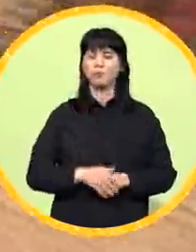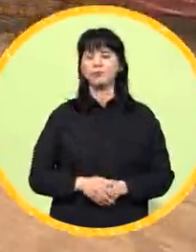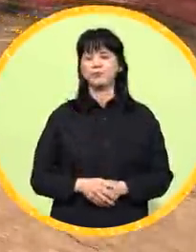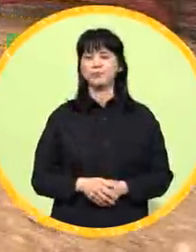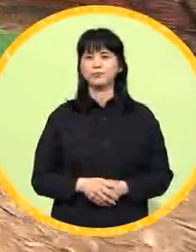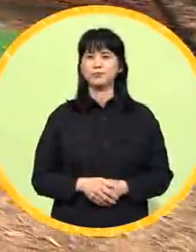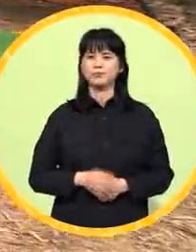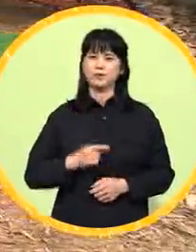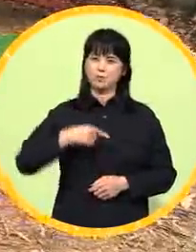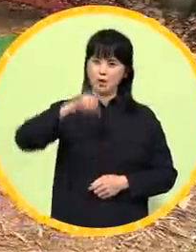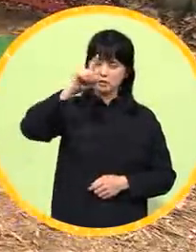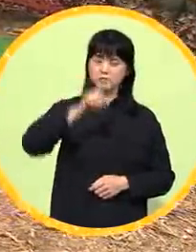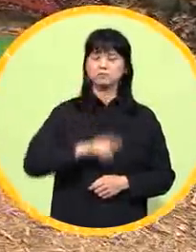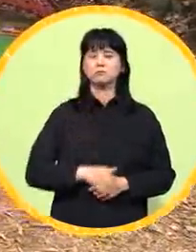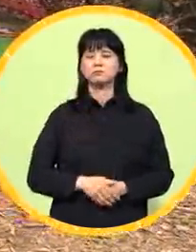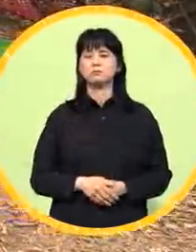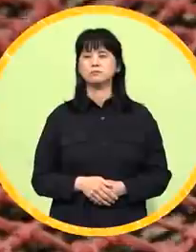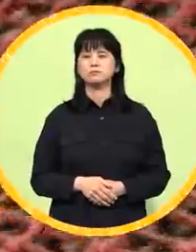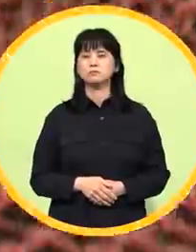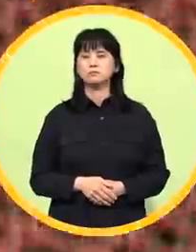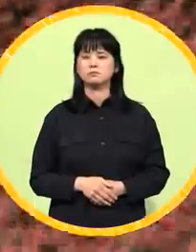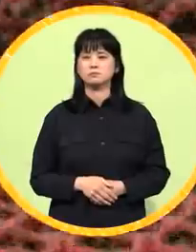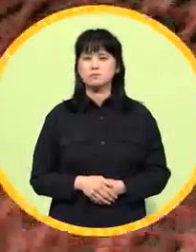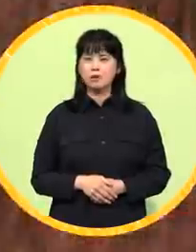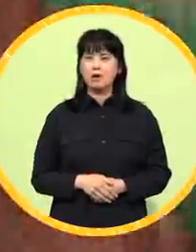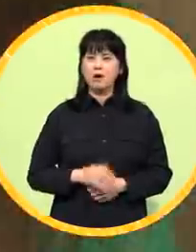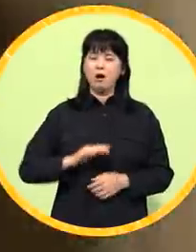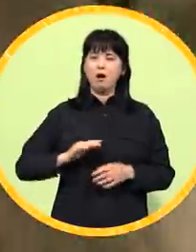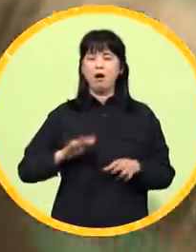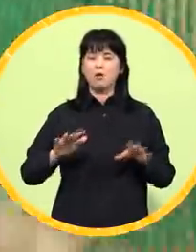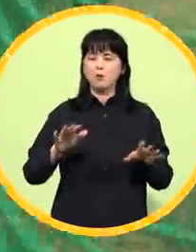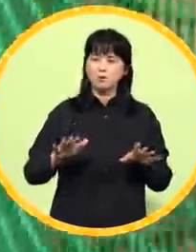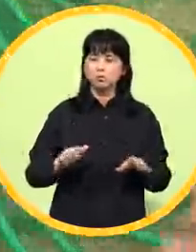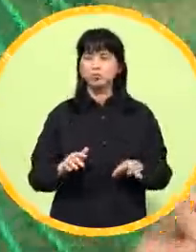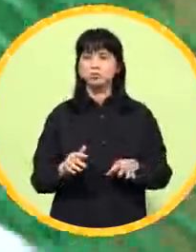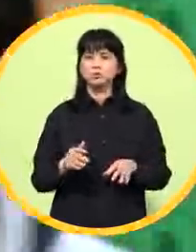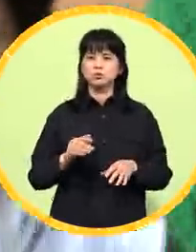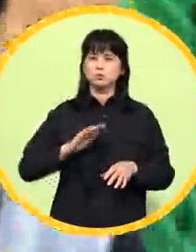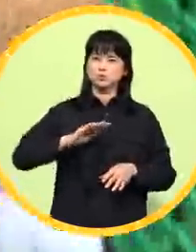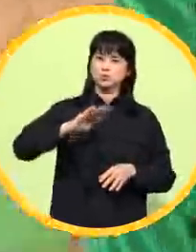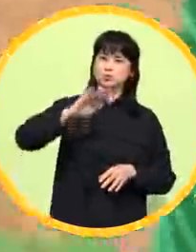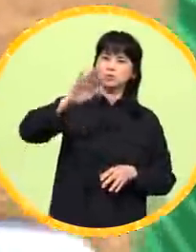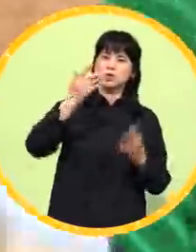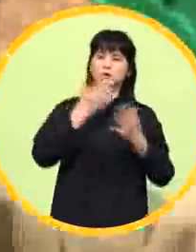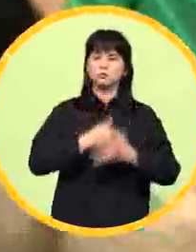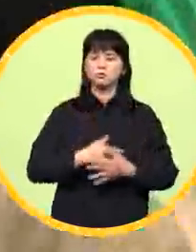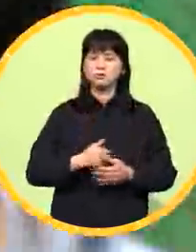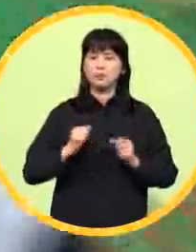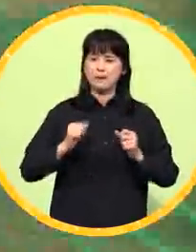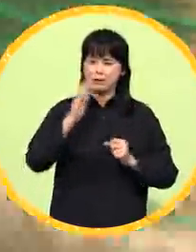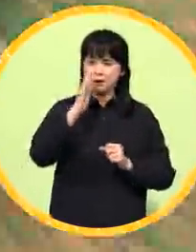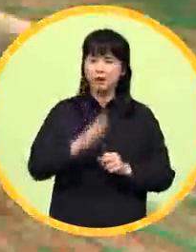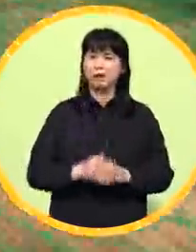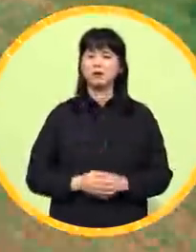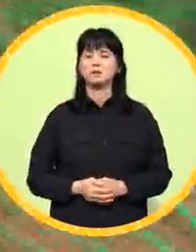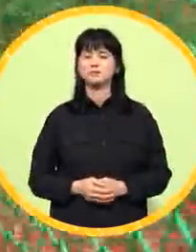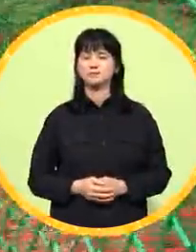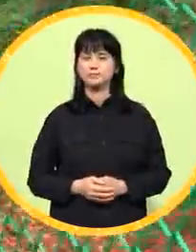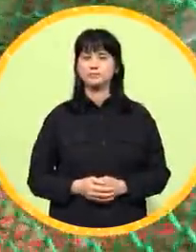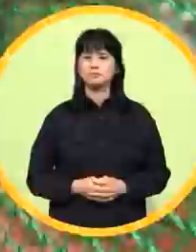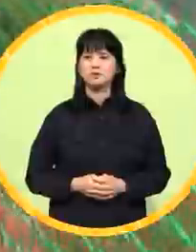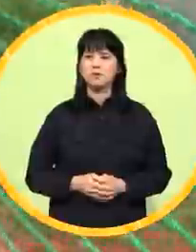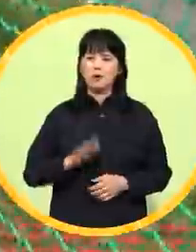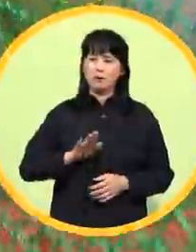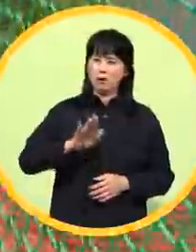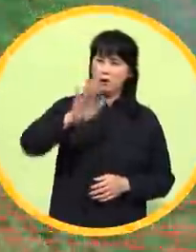以降相っっ結構入れますねー discover どんどん高くなってきた頑張ってくださいこれ